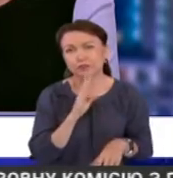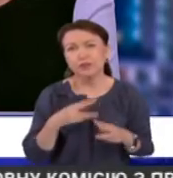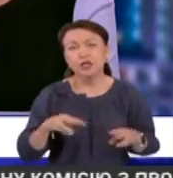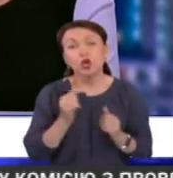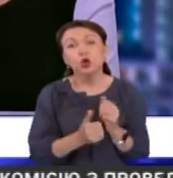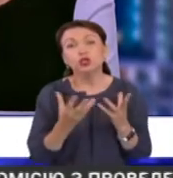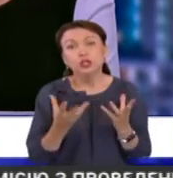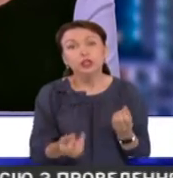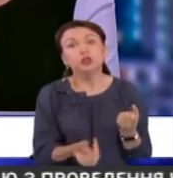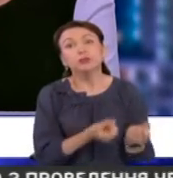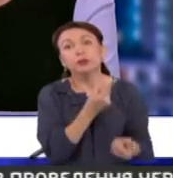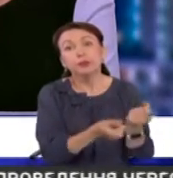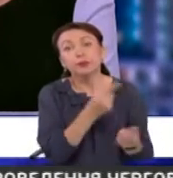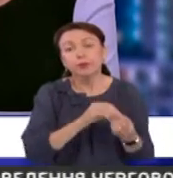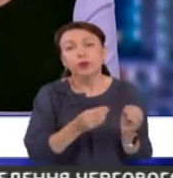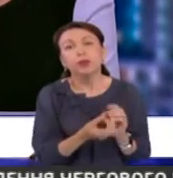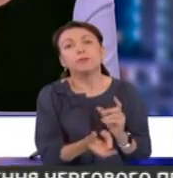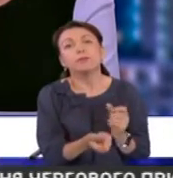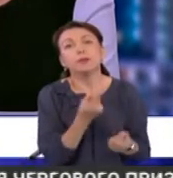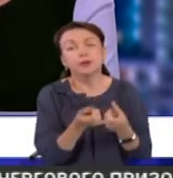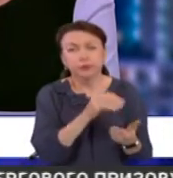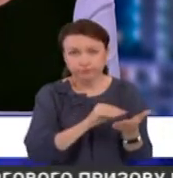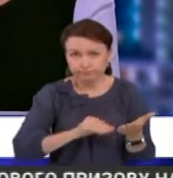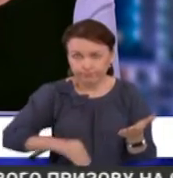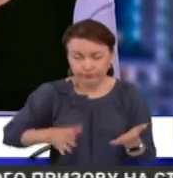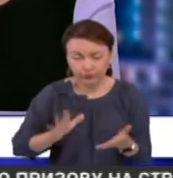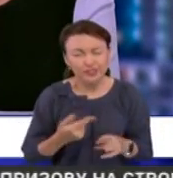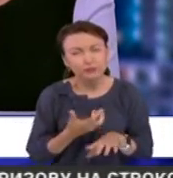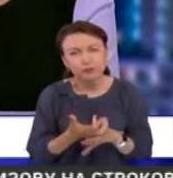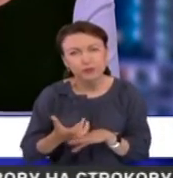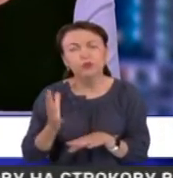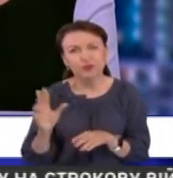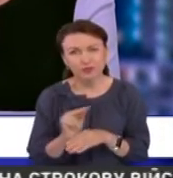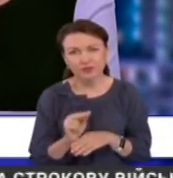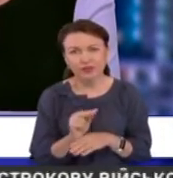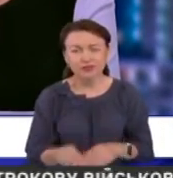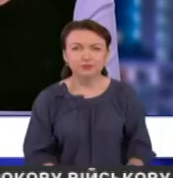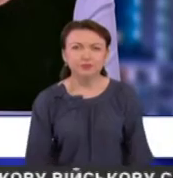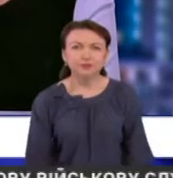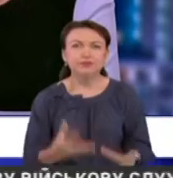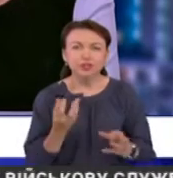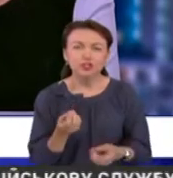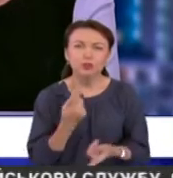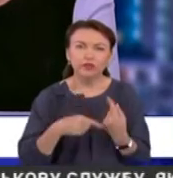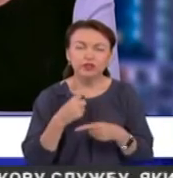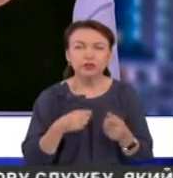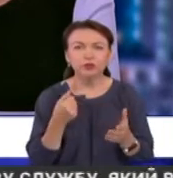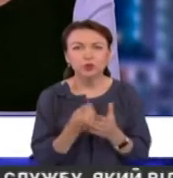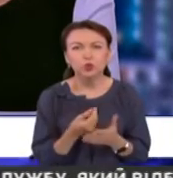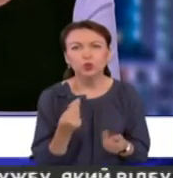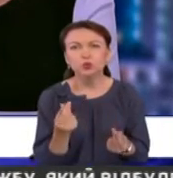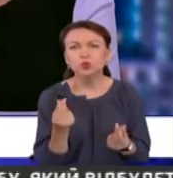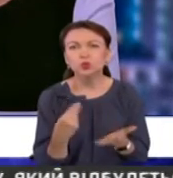кожен день, вже працюючи на посаді. Я глибоко переконана, що ці недоліки будуть виправлятись. Пані Наталю, ще повернемося до сум,